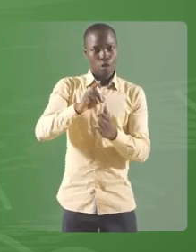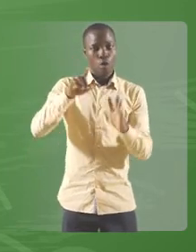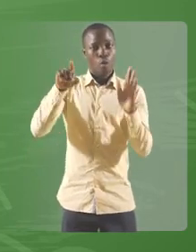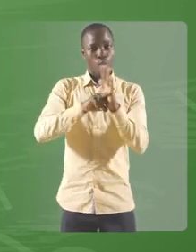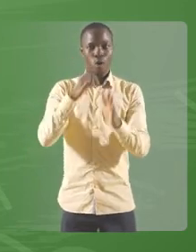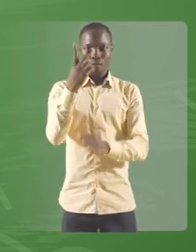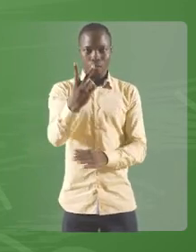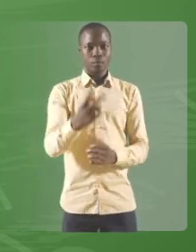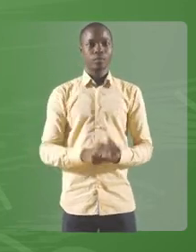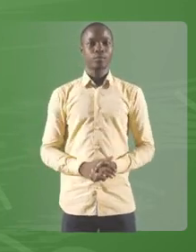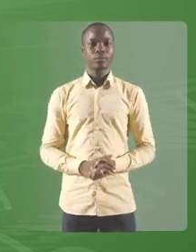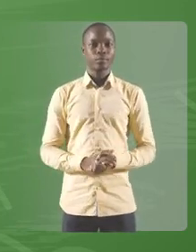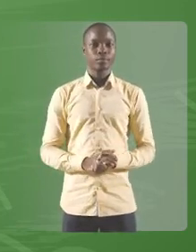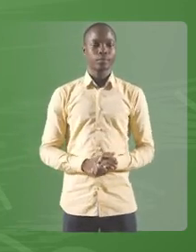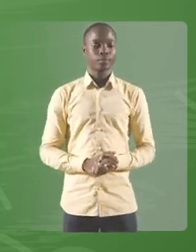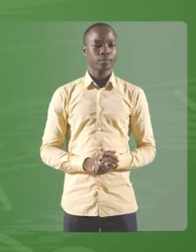2.